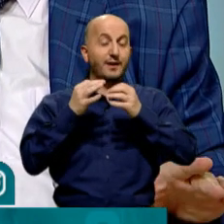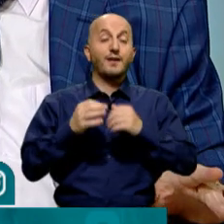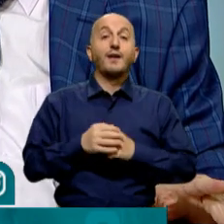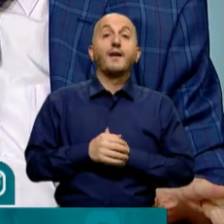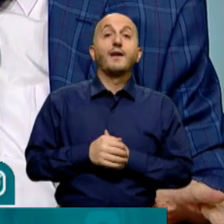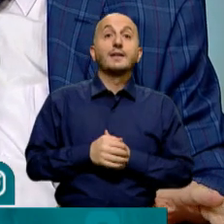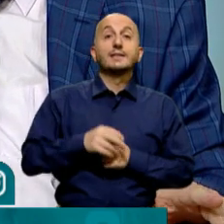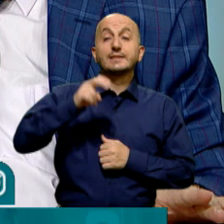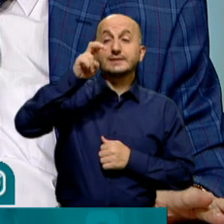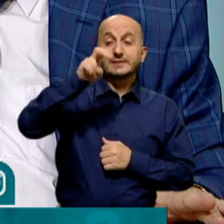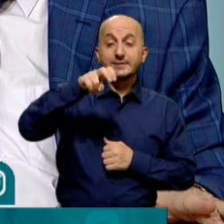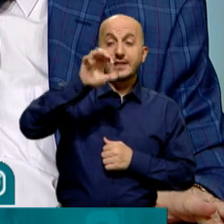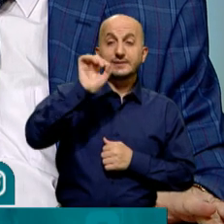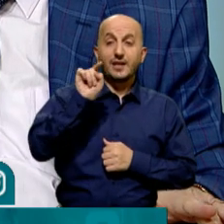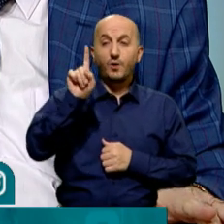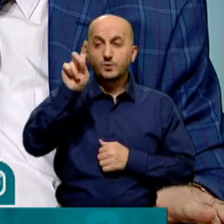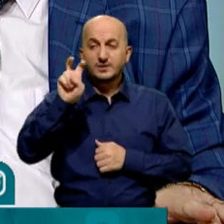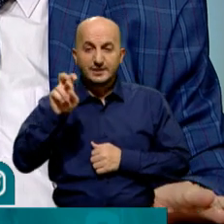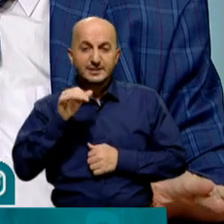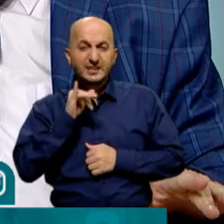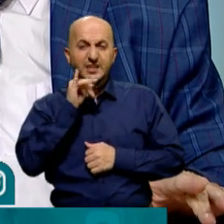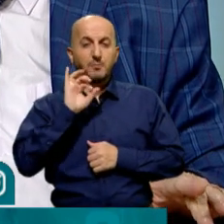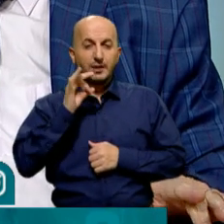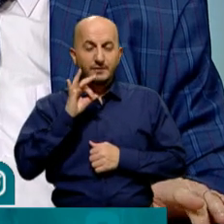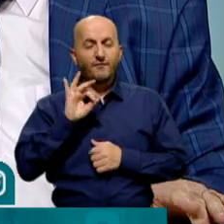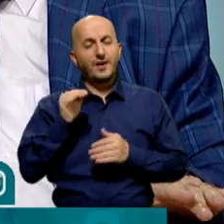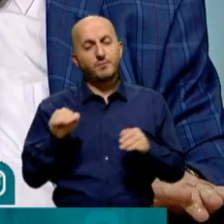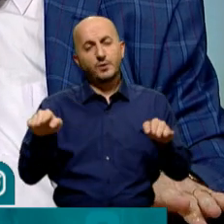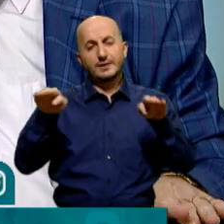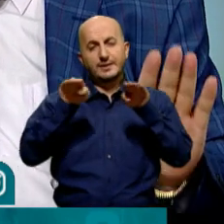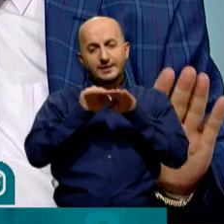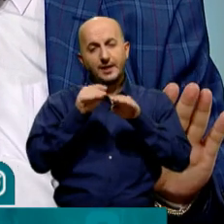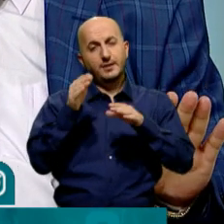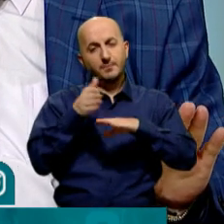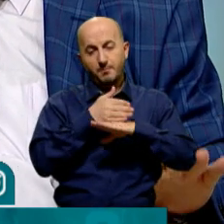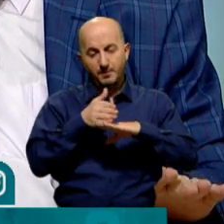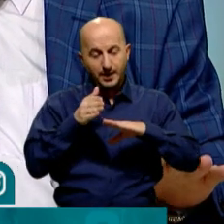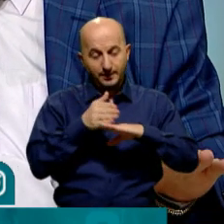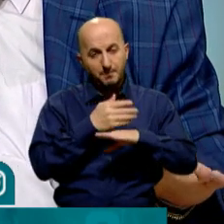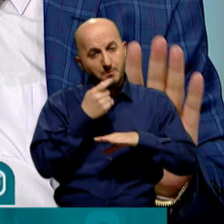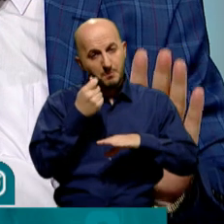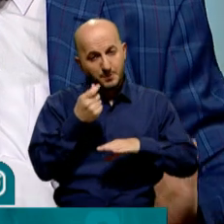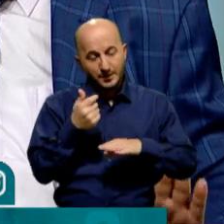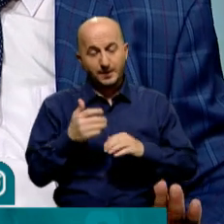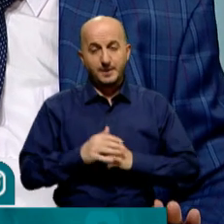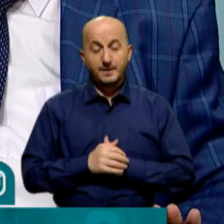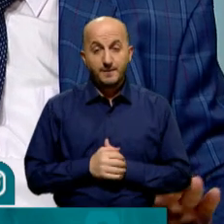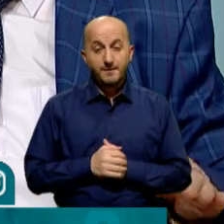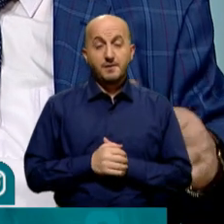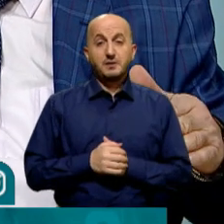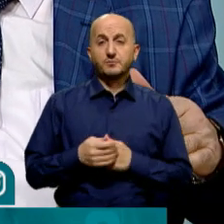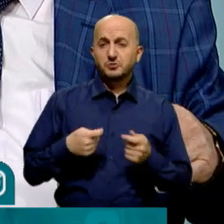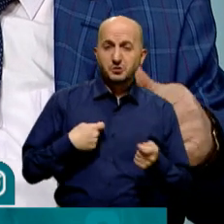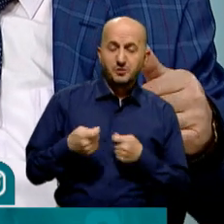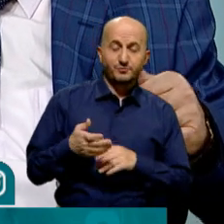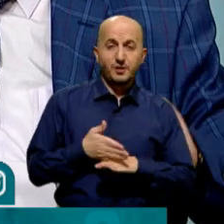gidersek 80.18 gram altın veya buna denk mal, para vesaire. Ticaret